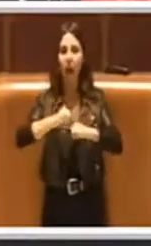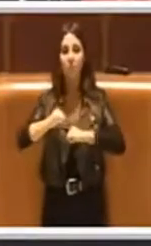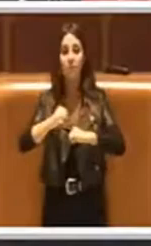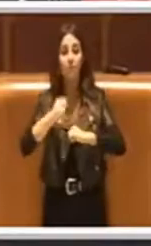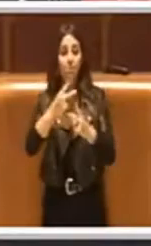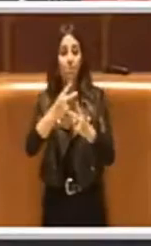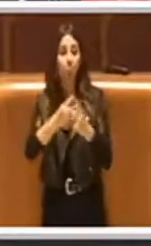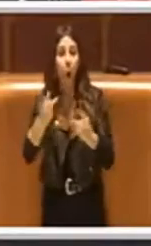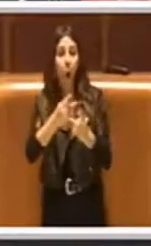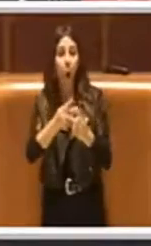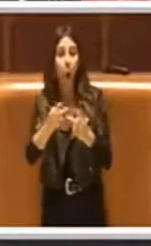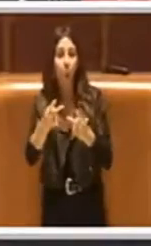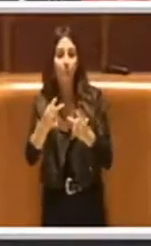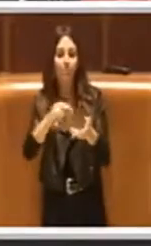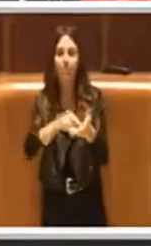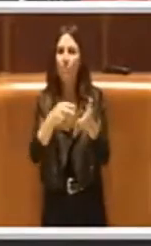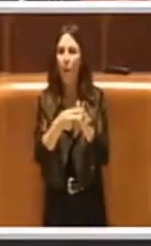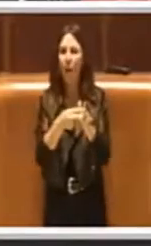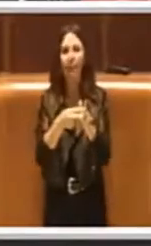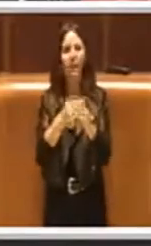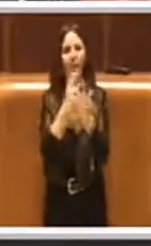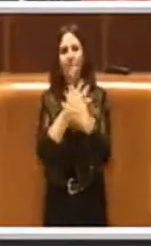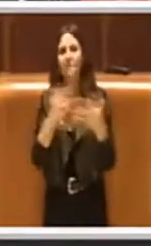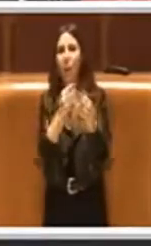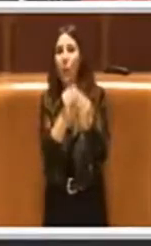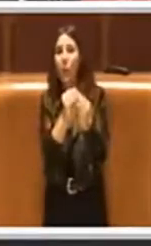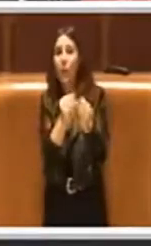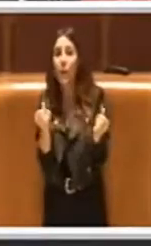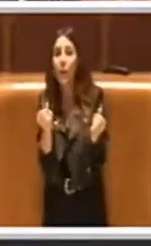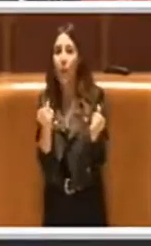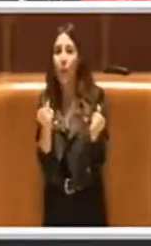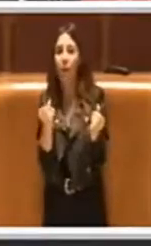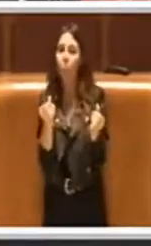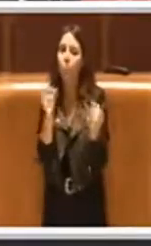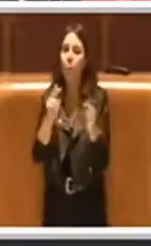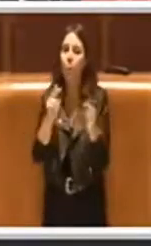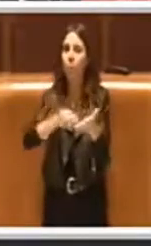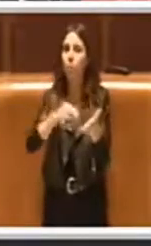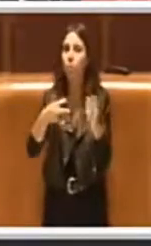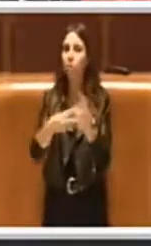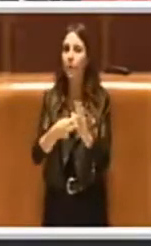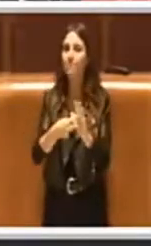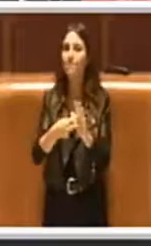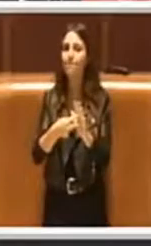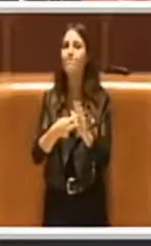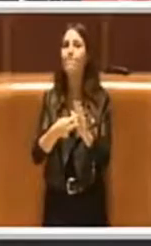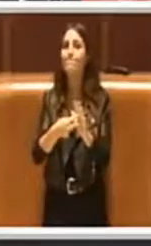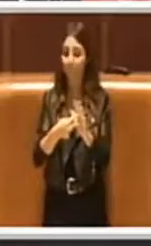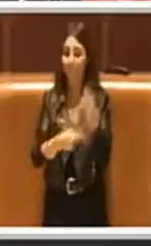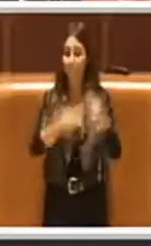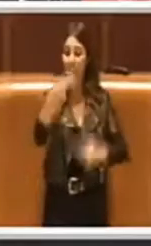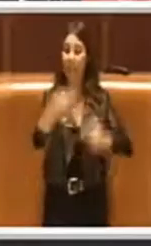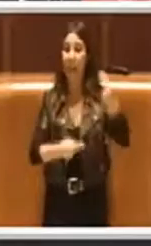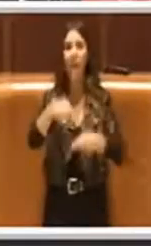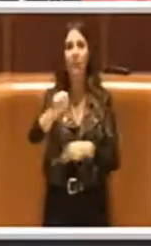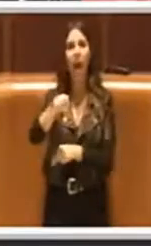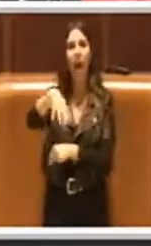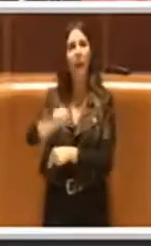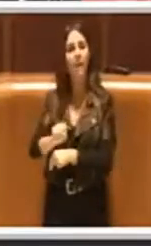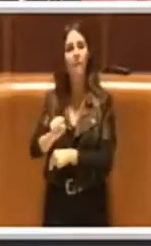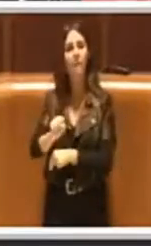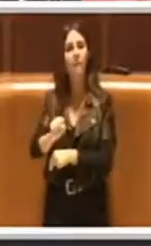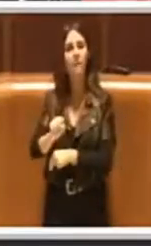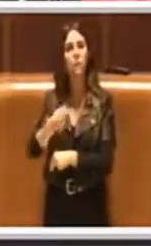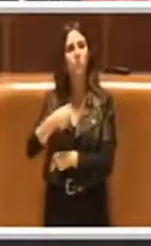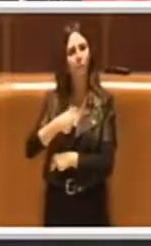di risolvere il problema enorme che si è trovato con i bilanci di a ma io vorrei ricordare